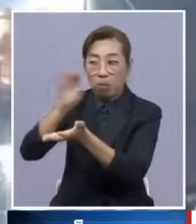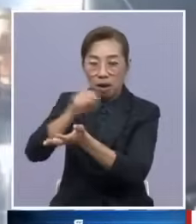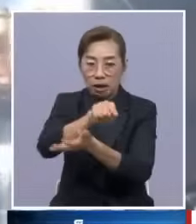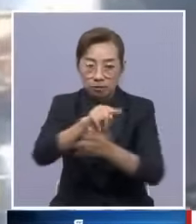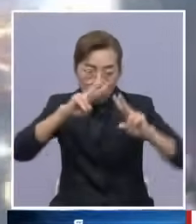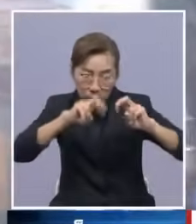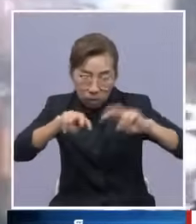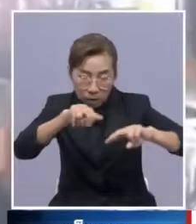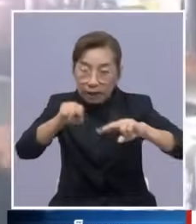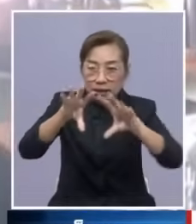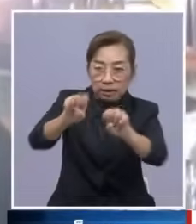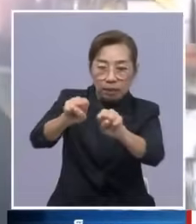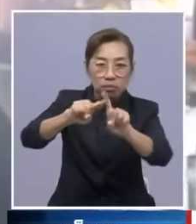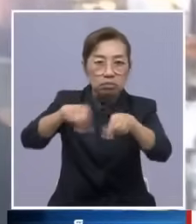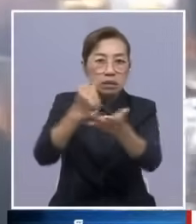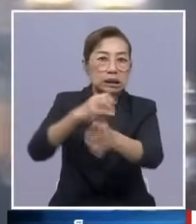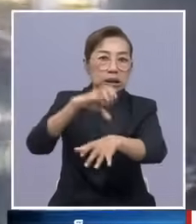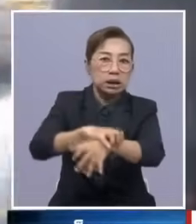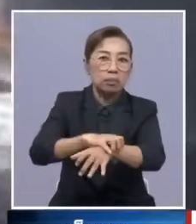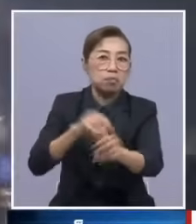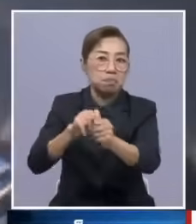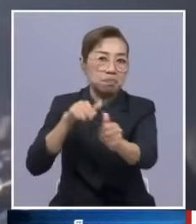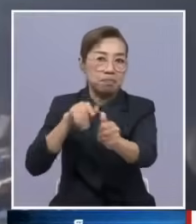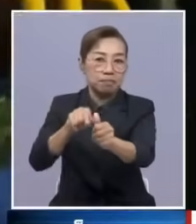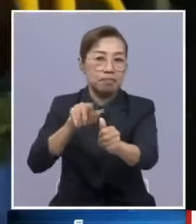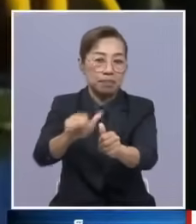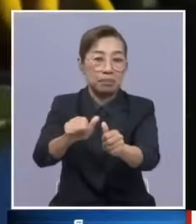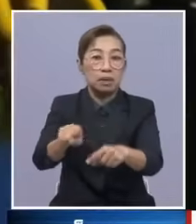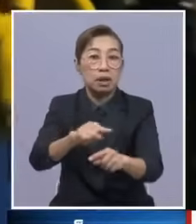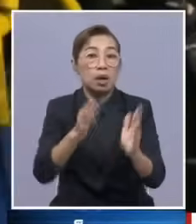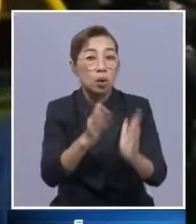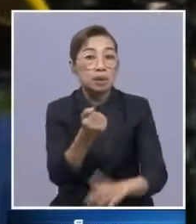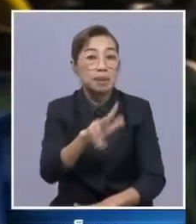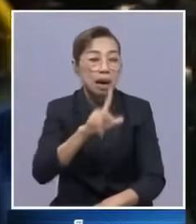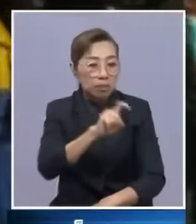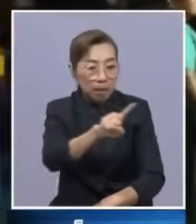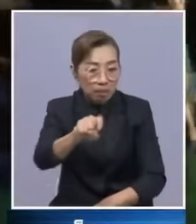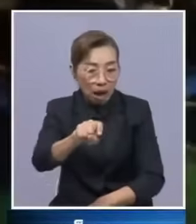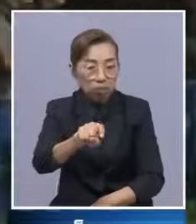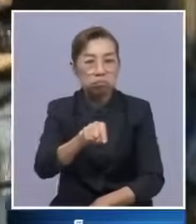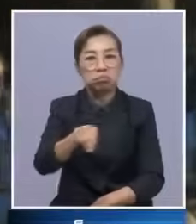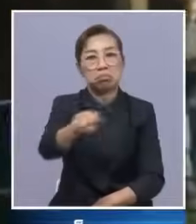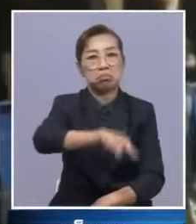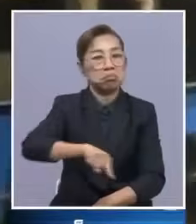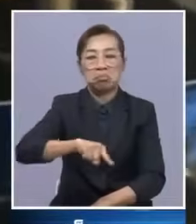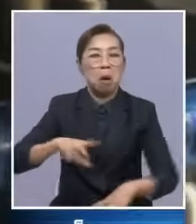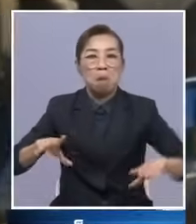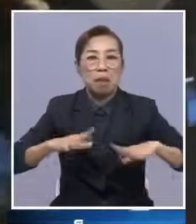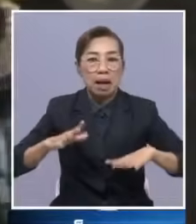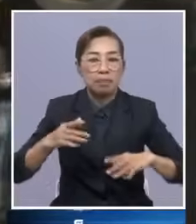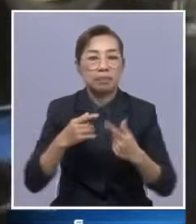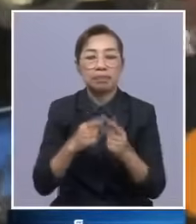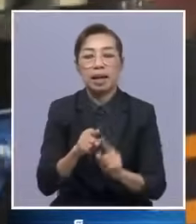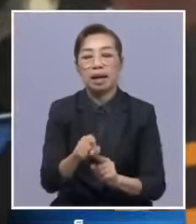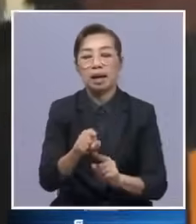นี้เพื่อออกหมายจับให้ถึงต้นตอของขบวนการค่ะ การให้ปากคำของลูกเรือส่วนใหญ่ให้การปฏิเสธทั้งหมดนะฮะแต่เขาบ